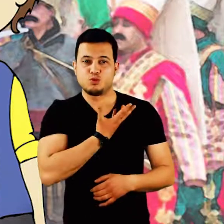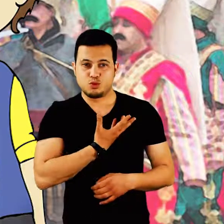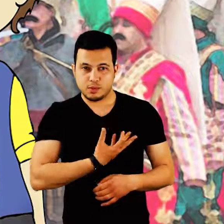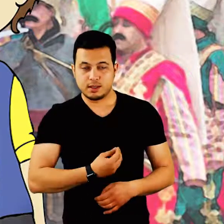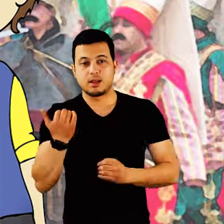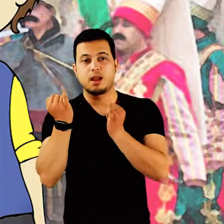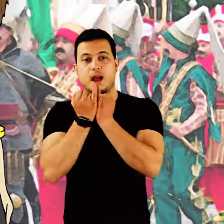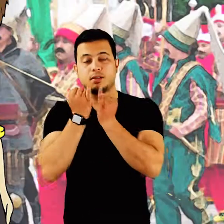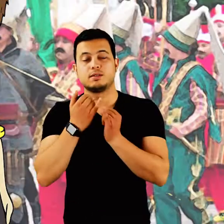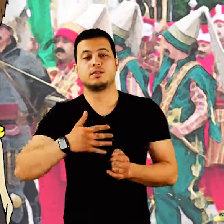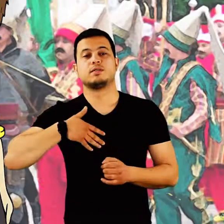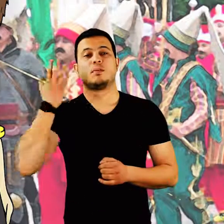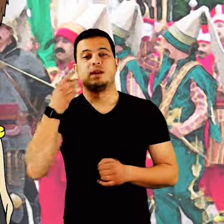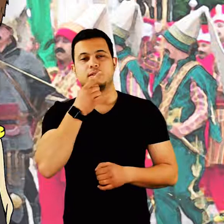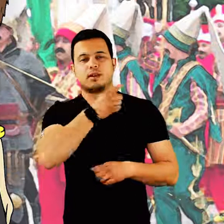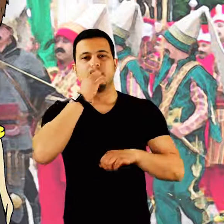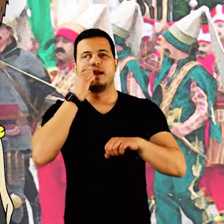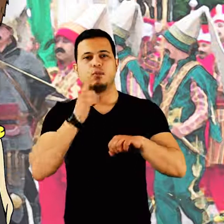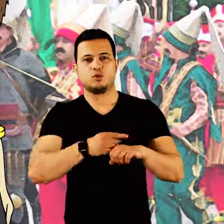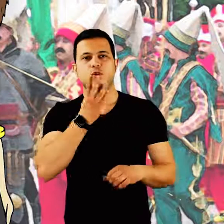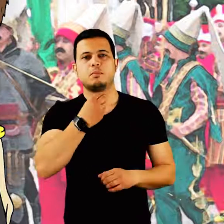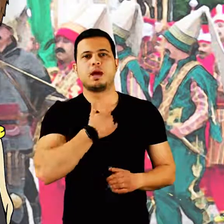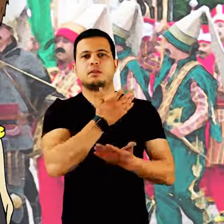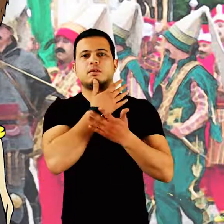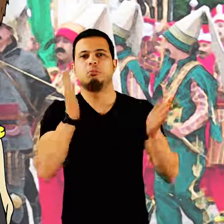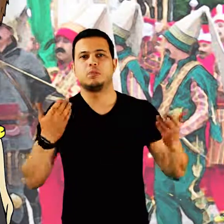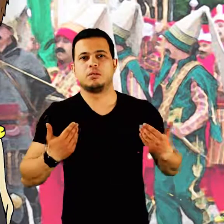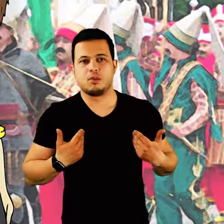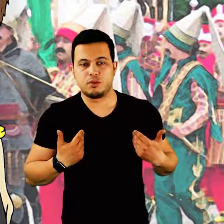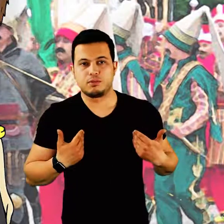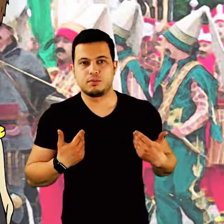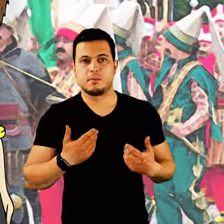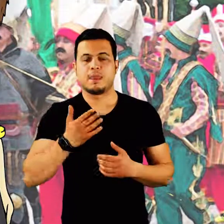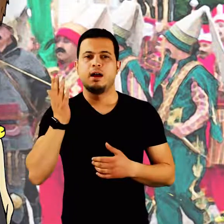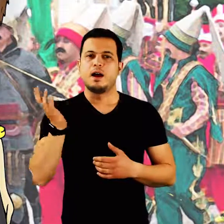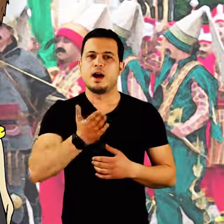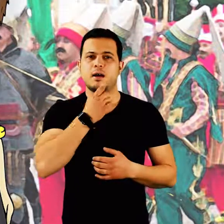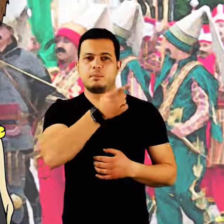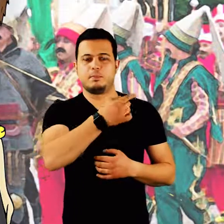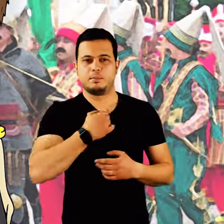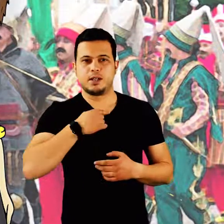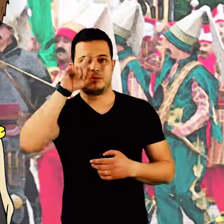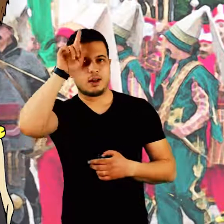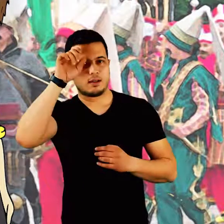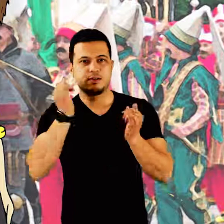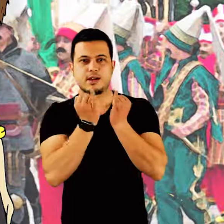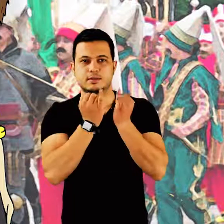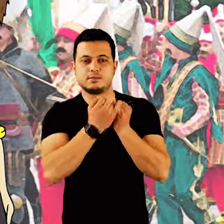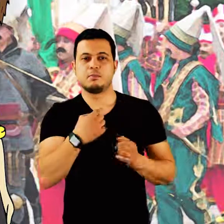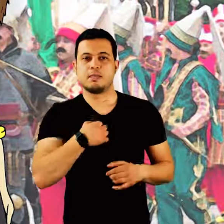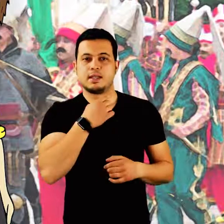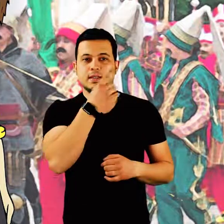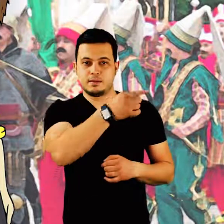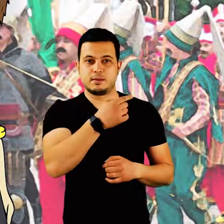hiç istemezdi. Emin ol Pınar, ben de bilmiyordum. Ah benim akıllı kardeşim, ben bilsem senin